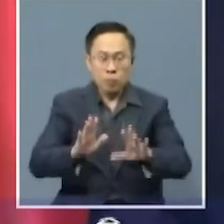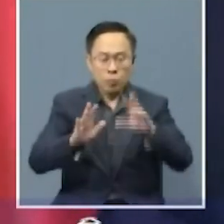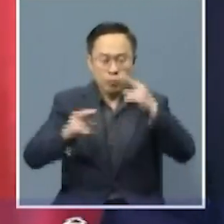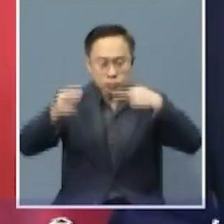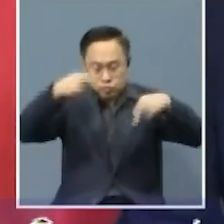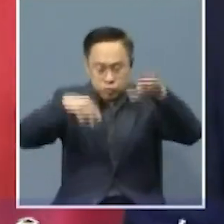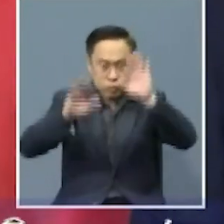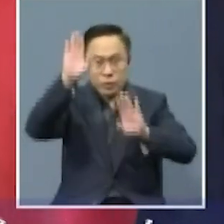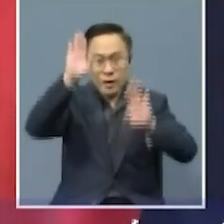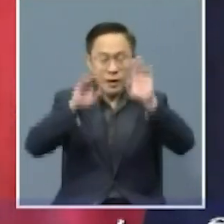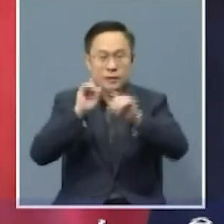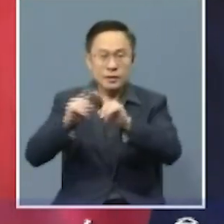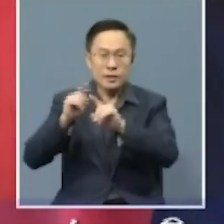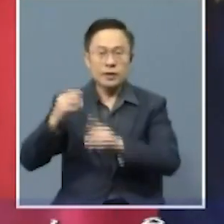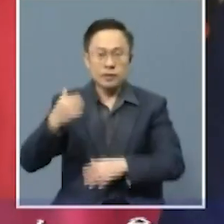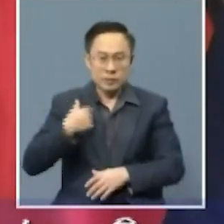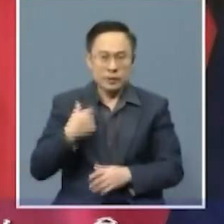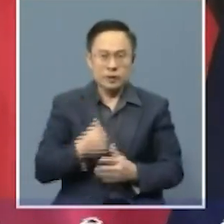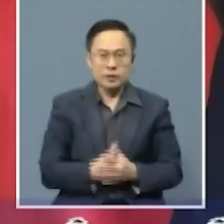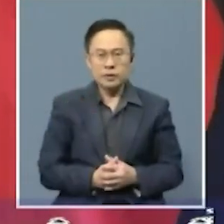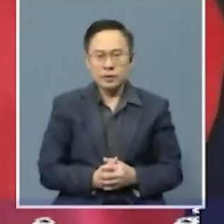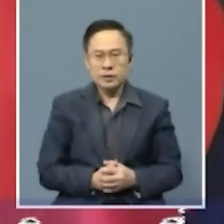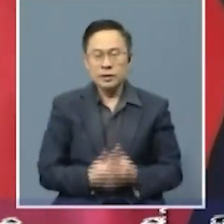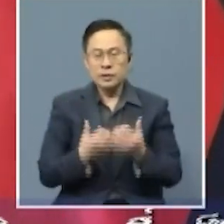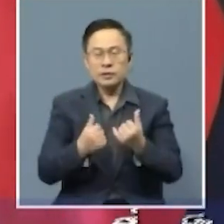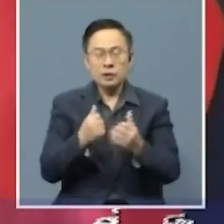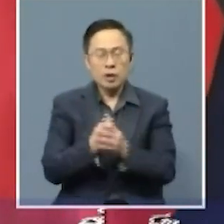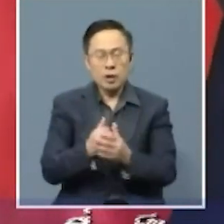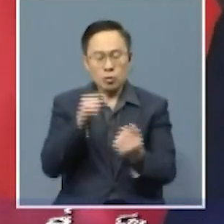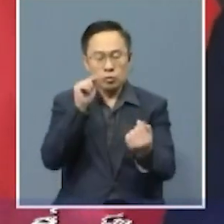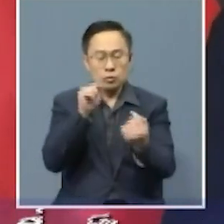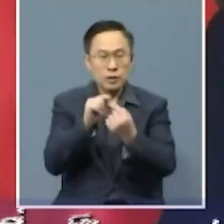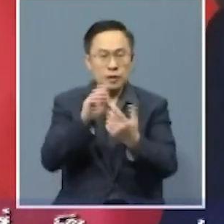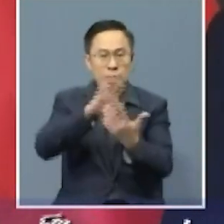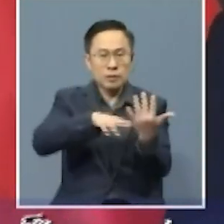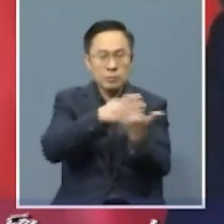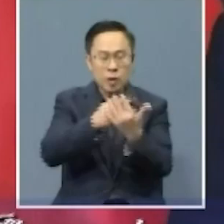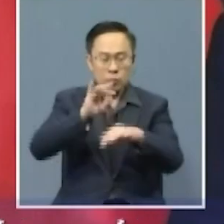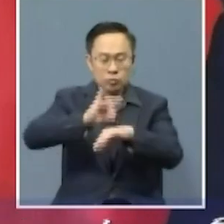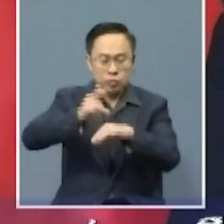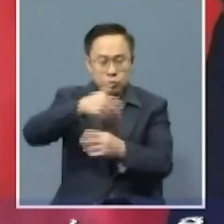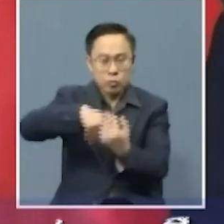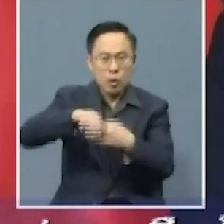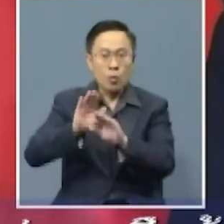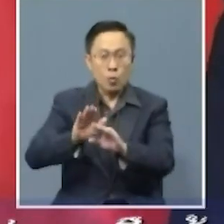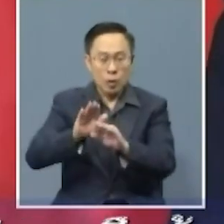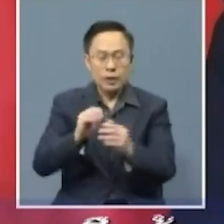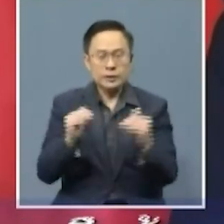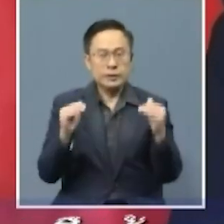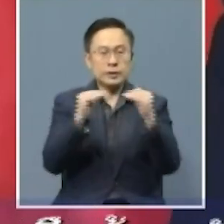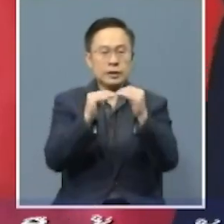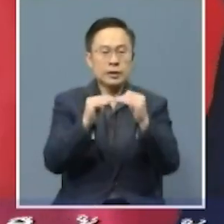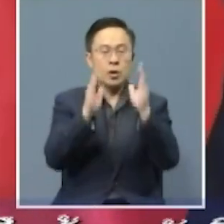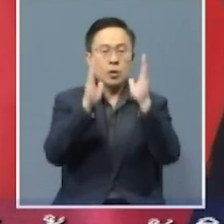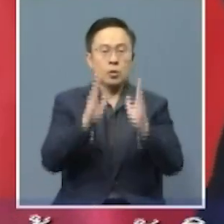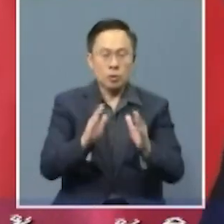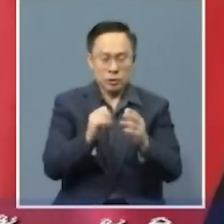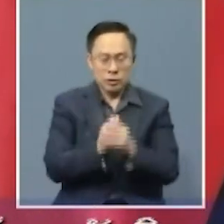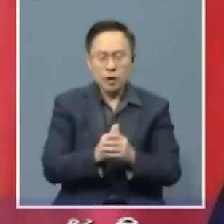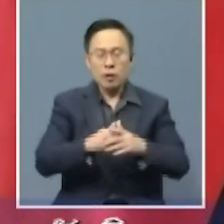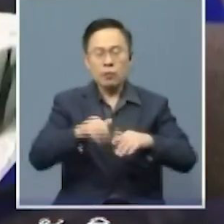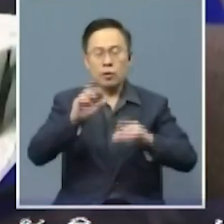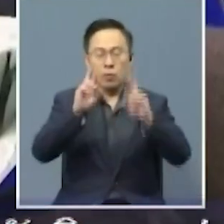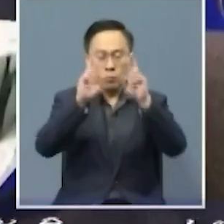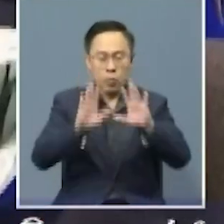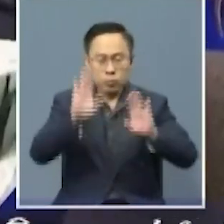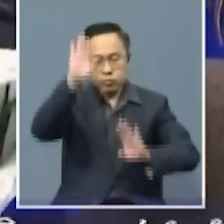ที่มีนโยบายมุ่งมั่นต่อการเปลี่ยนแปลงที่เป็นมิตรต่อสิ่งแวดล้อมสิทธิมนุษยชนและคุณค่าของประชาธิ